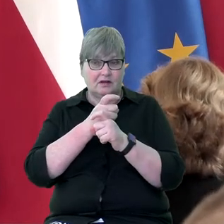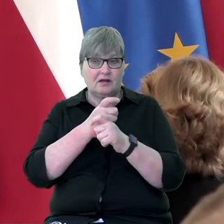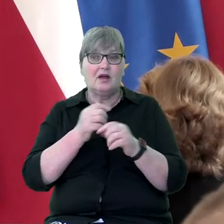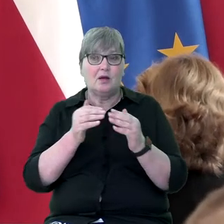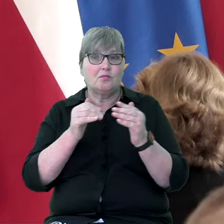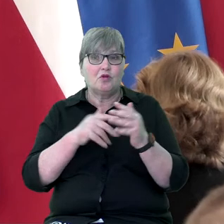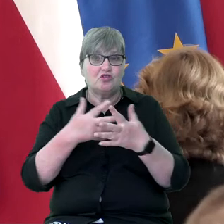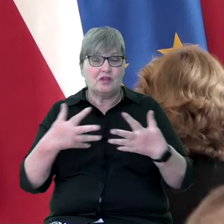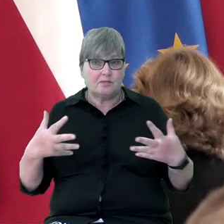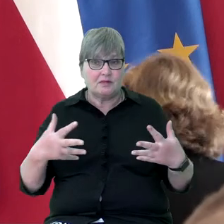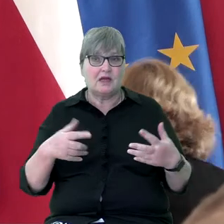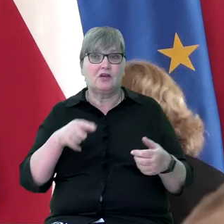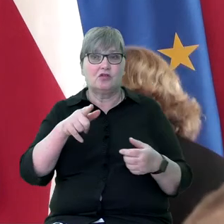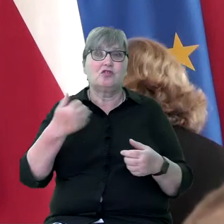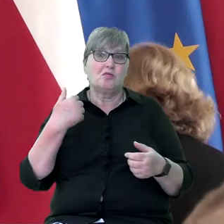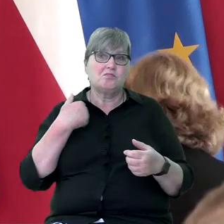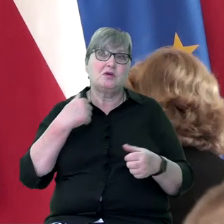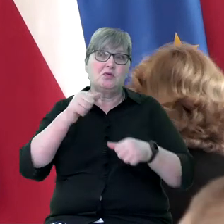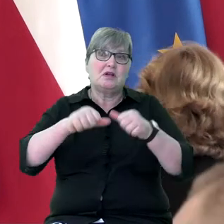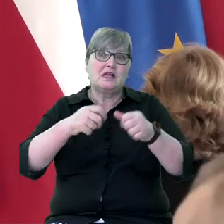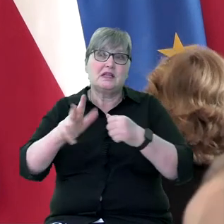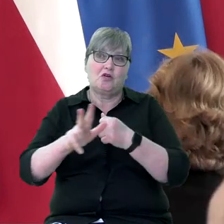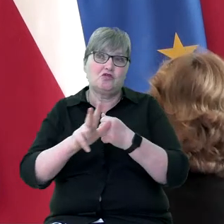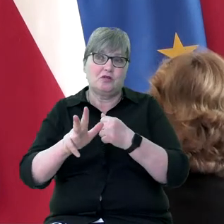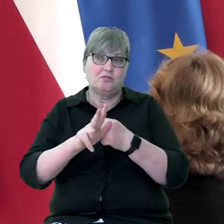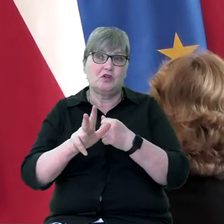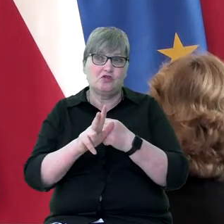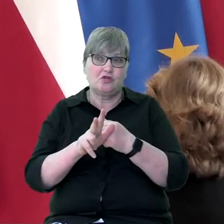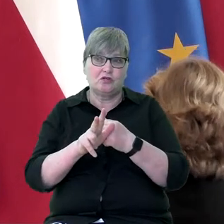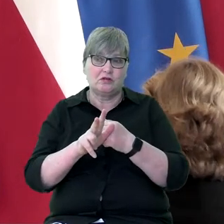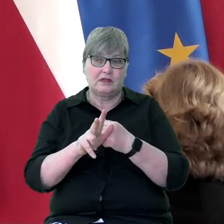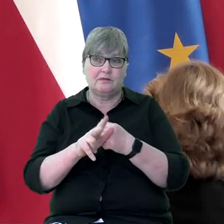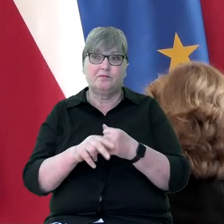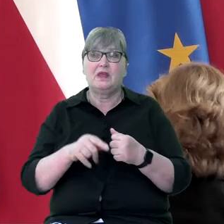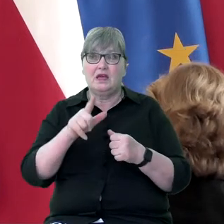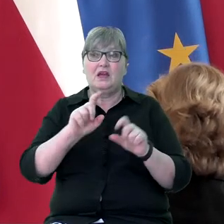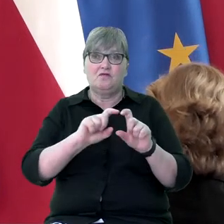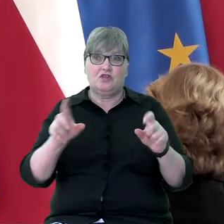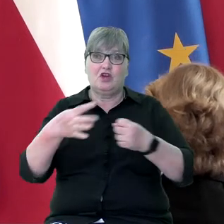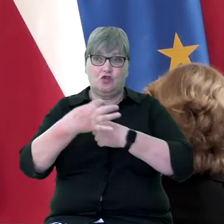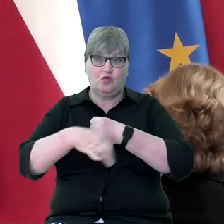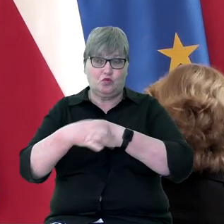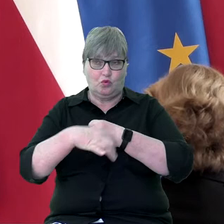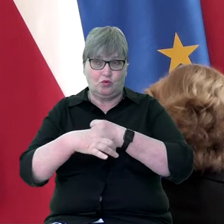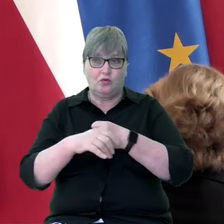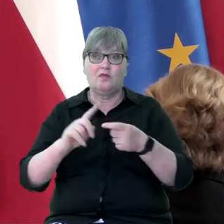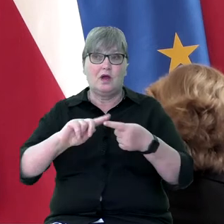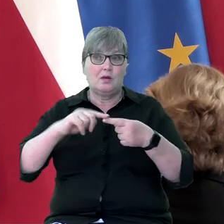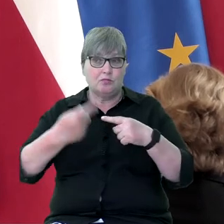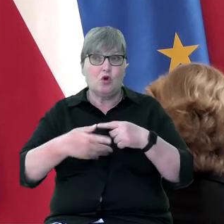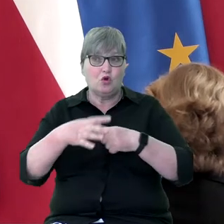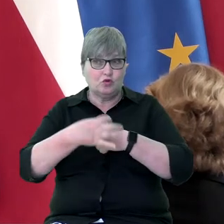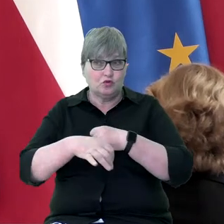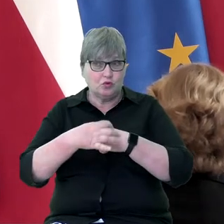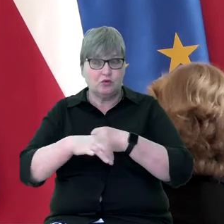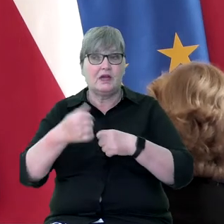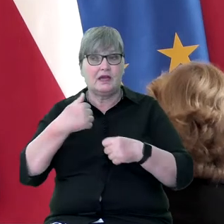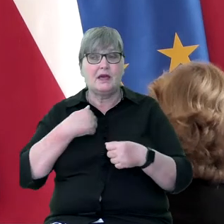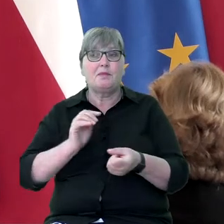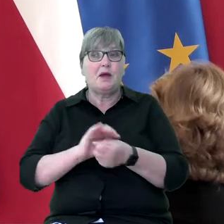80., jeszcze w czasie studiów, później krótko po studiach, no miałem takie szczęście, okazję, ażeby